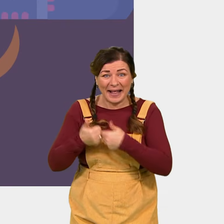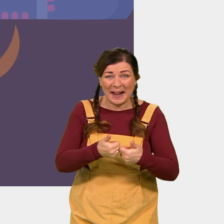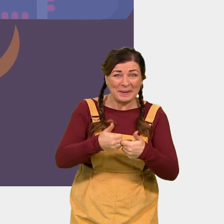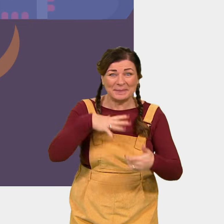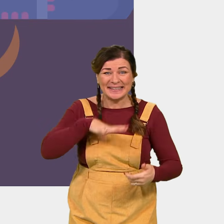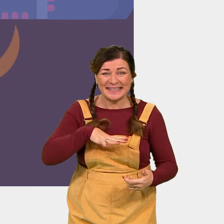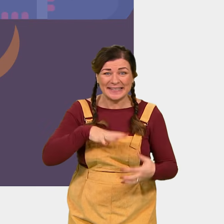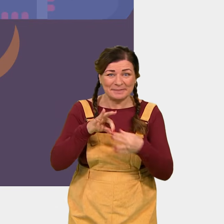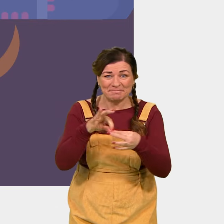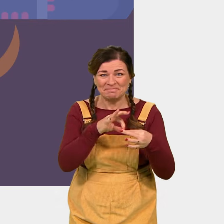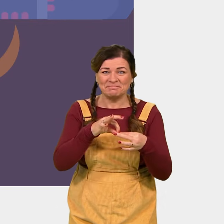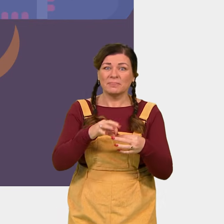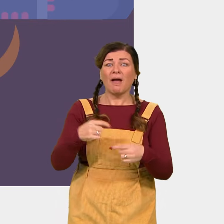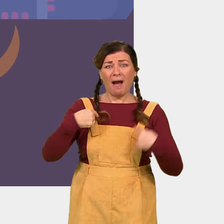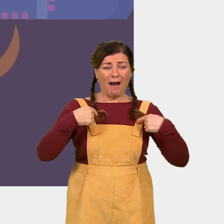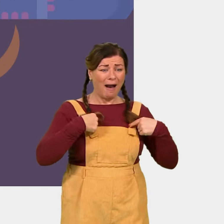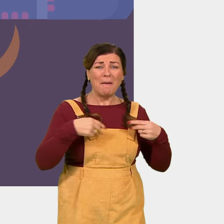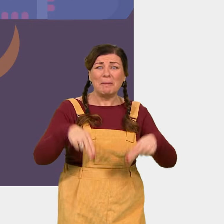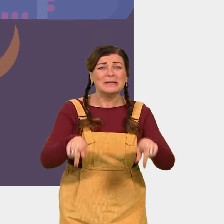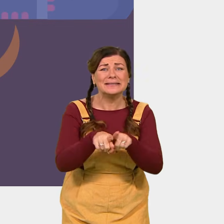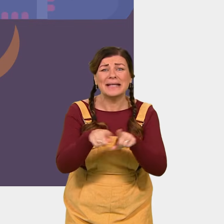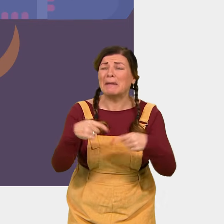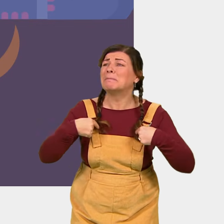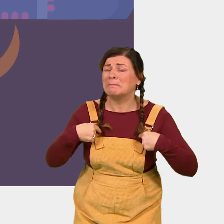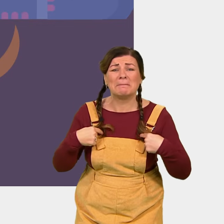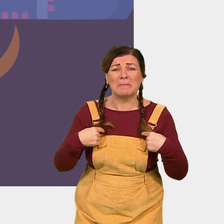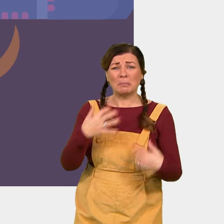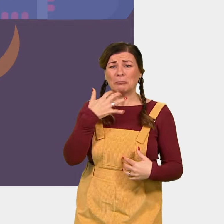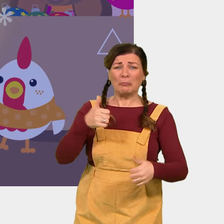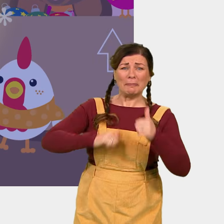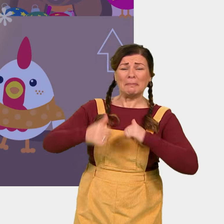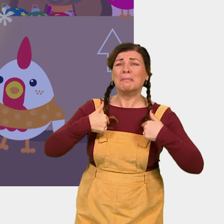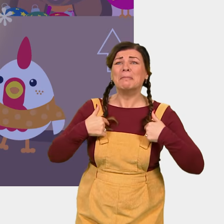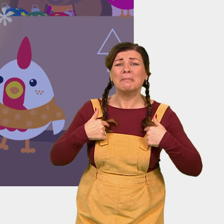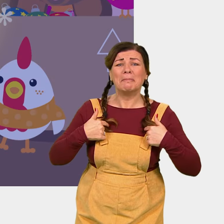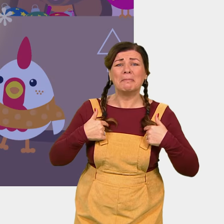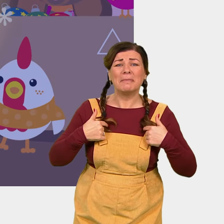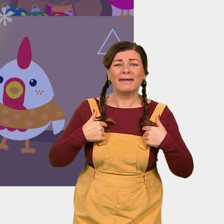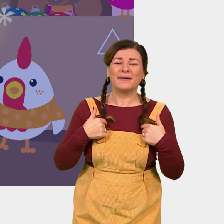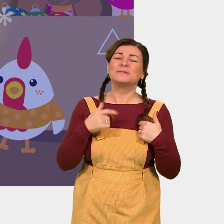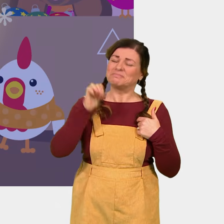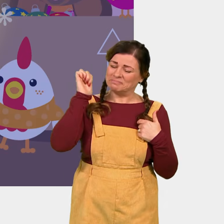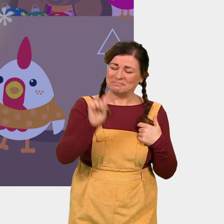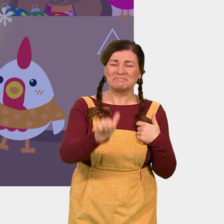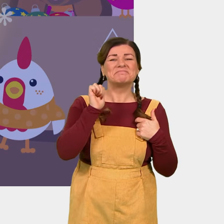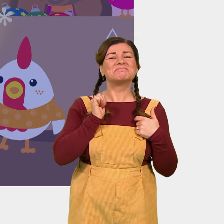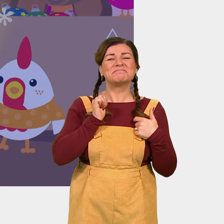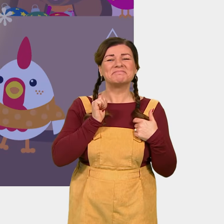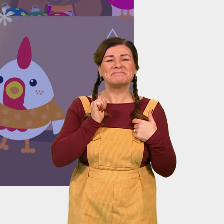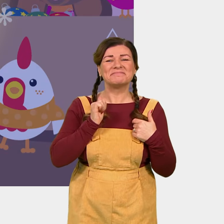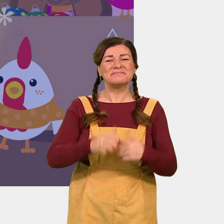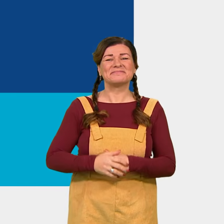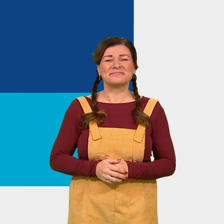A bod yn ddewr pan roedd ofn arno ni, dywedodd Bolgi yn hapus. Yn union, medda